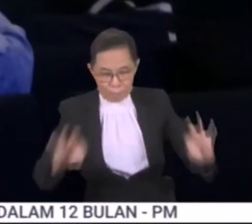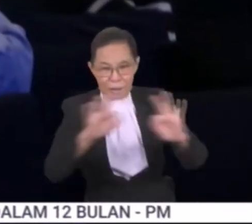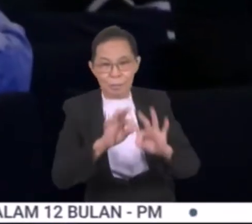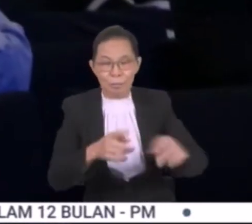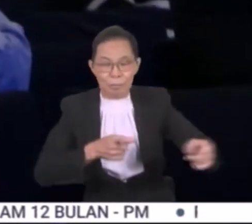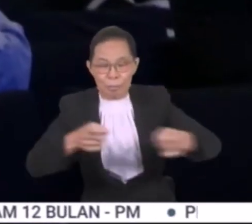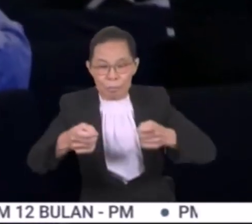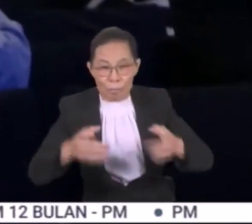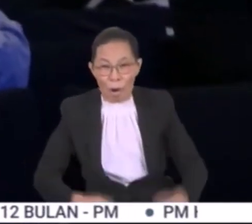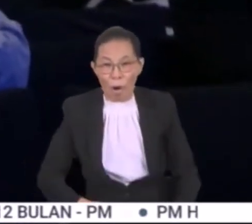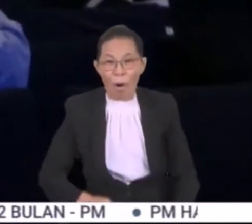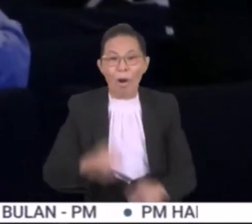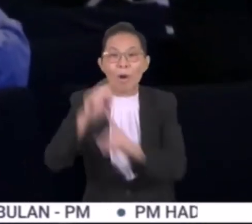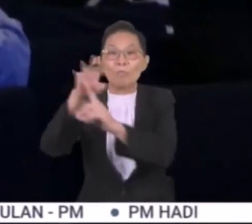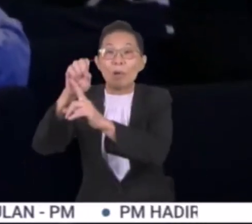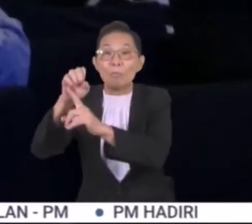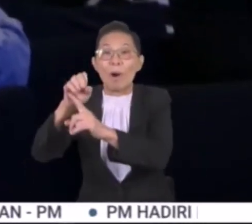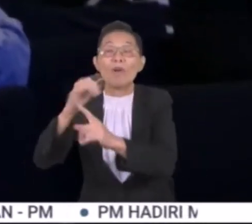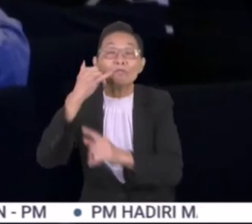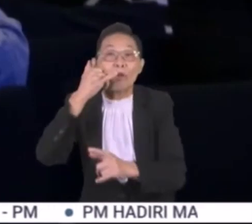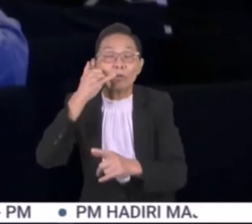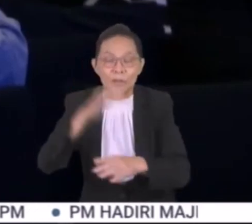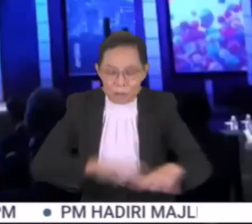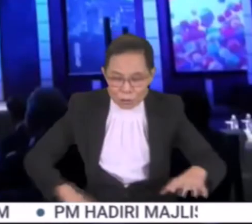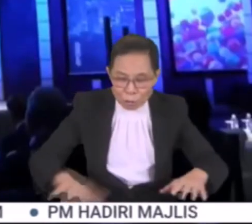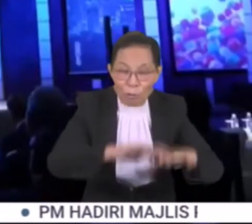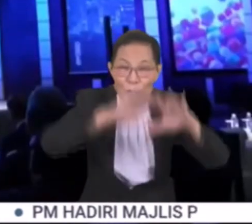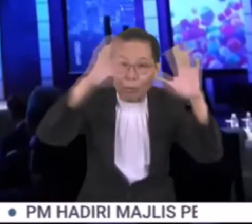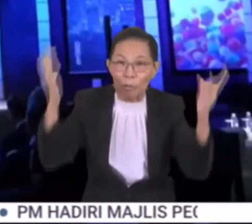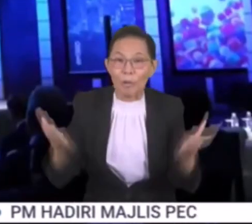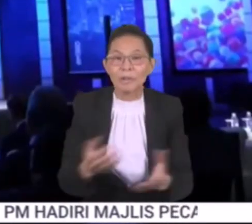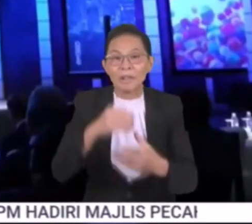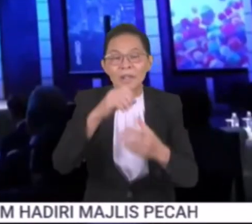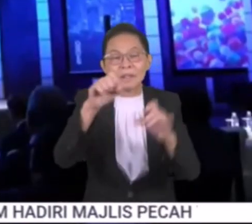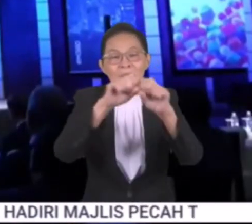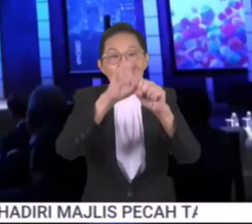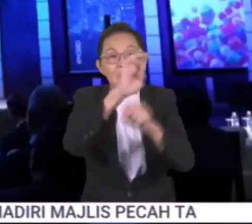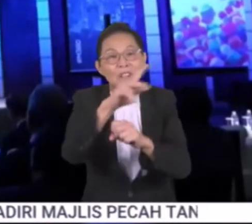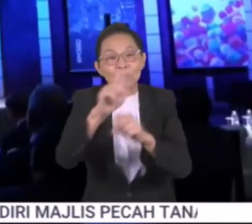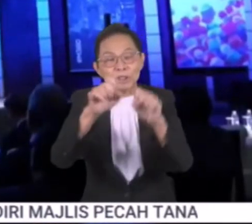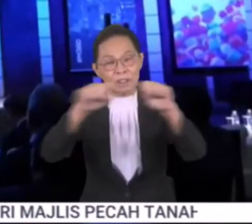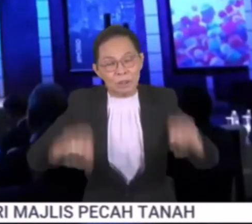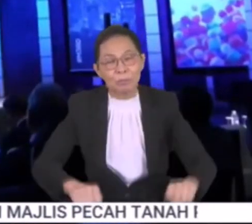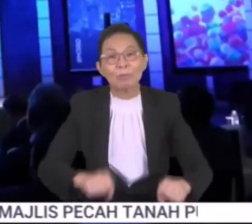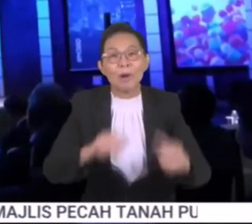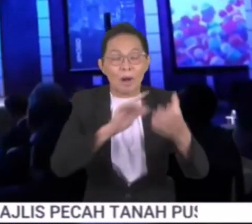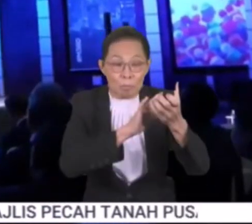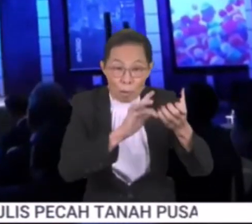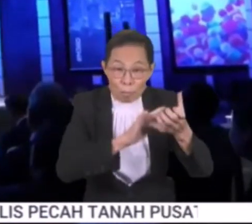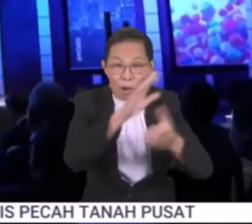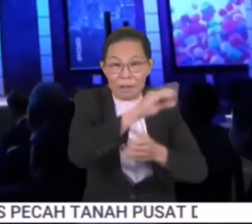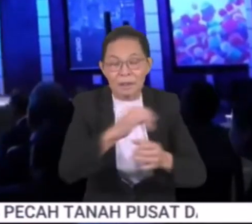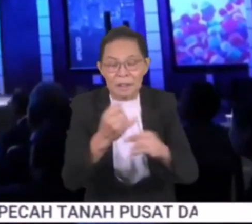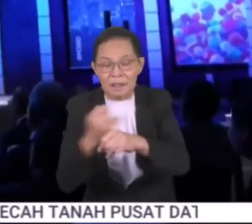pengendali rangkaian mudah alih di seluruh dunia dalam ekosistem mudah alih dan industri yang berkaitan.